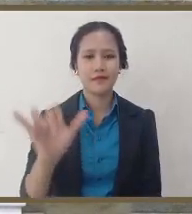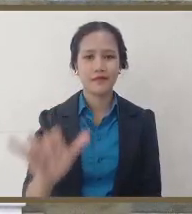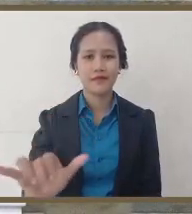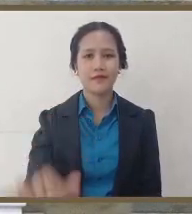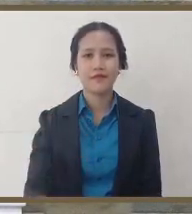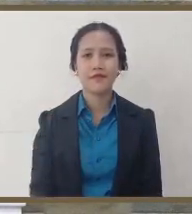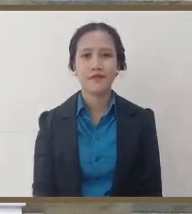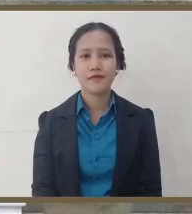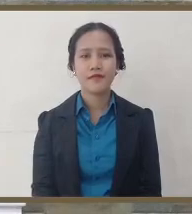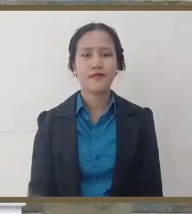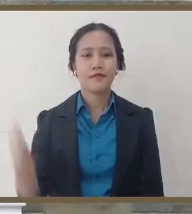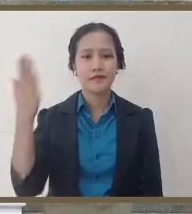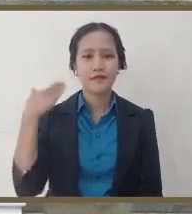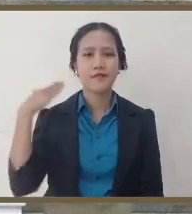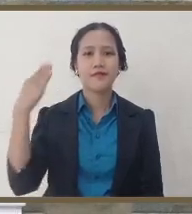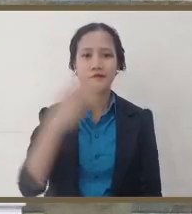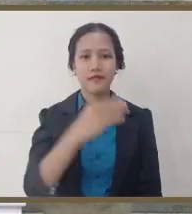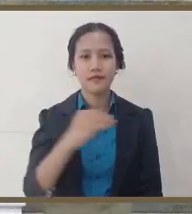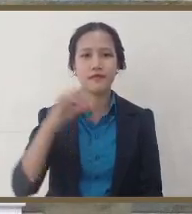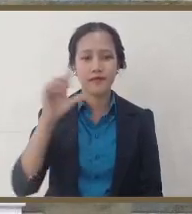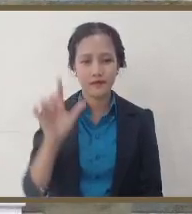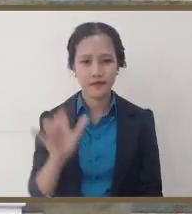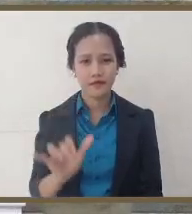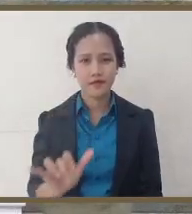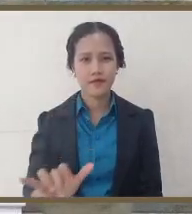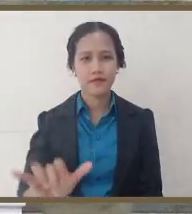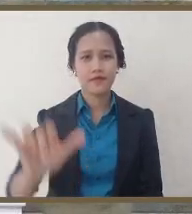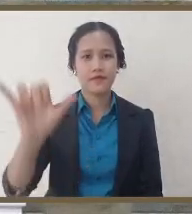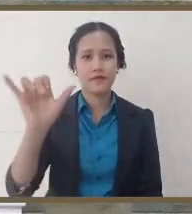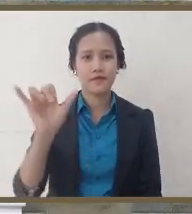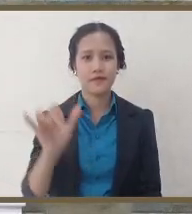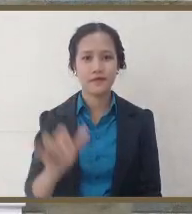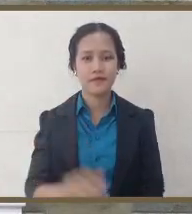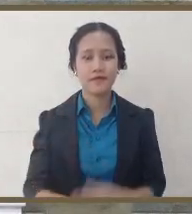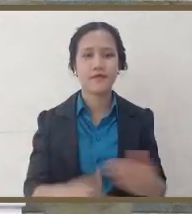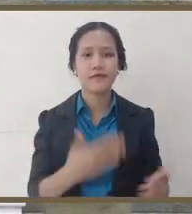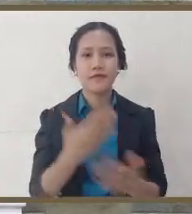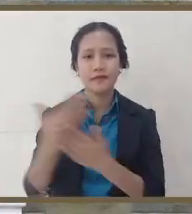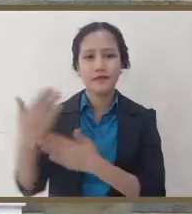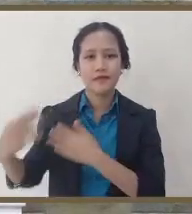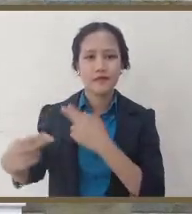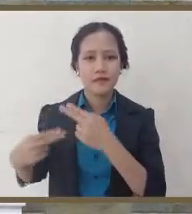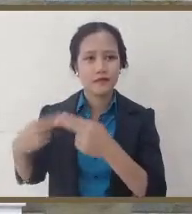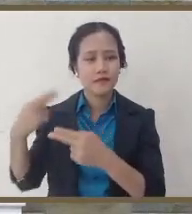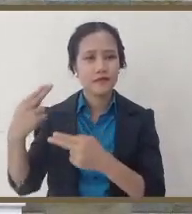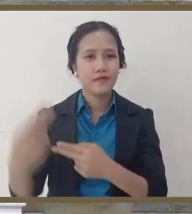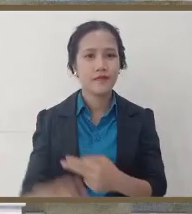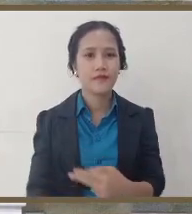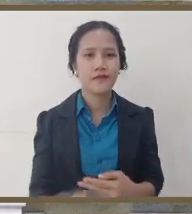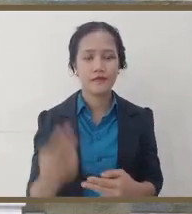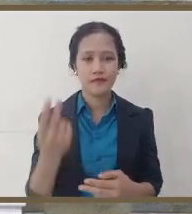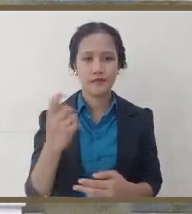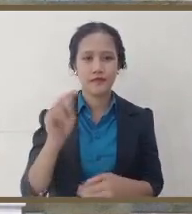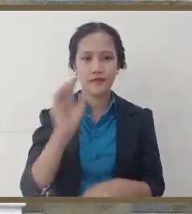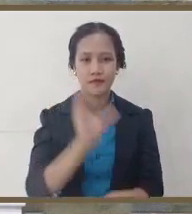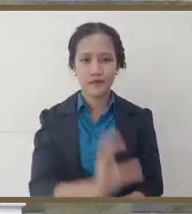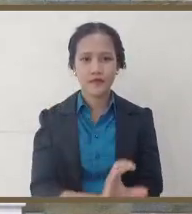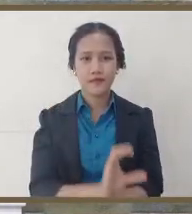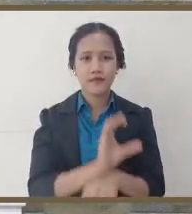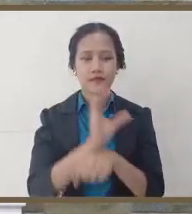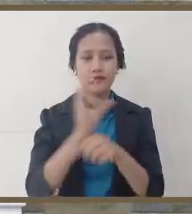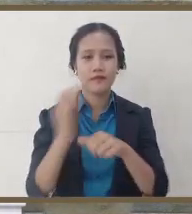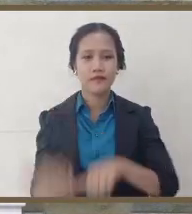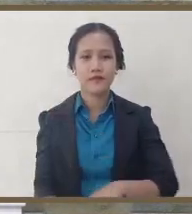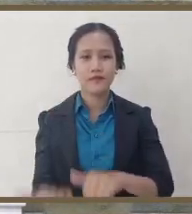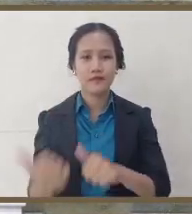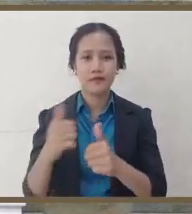hanggan. Noon at kailanman sa buong kasaysayan, ang iglesyang